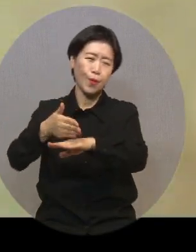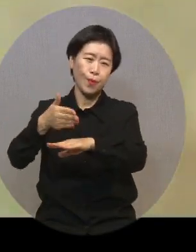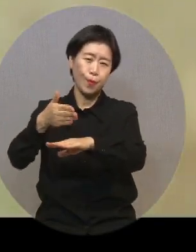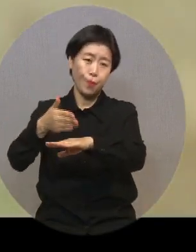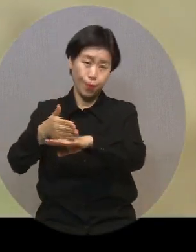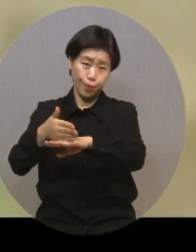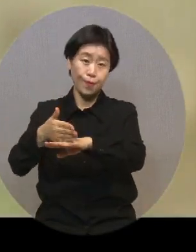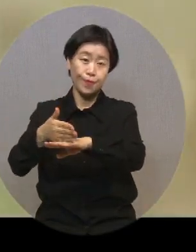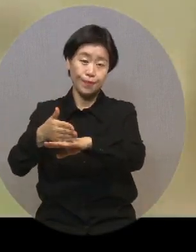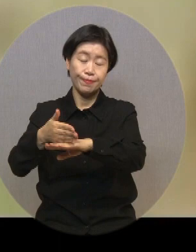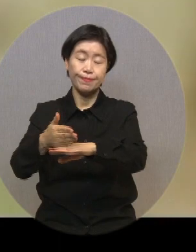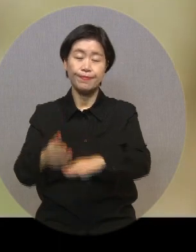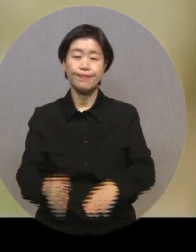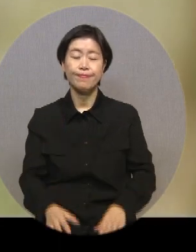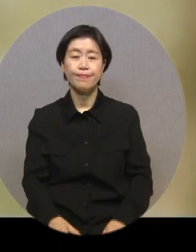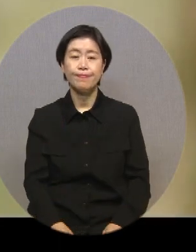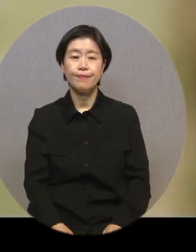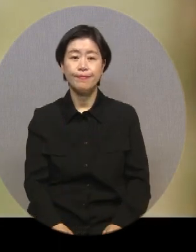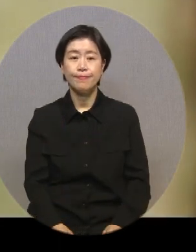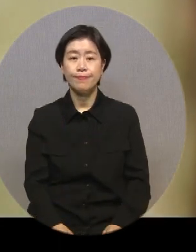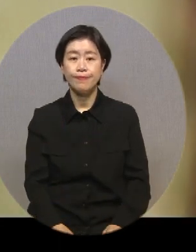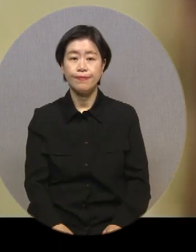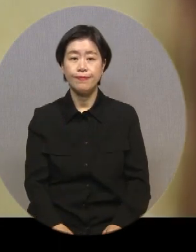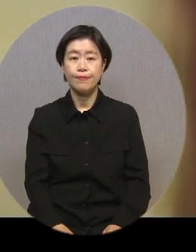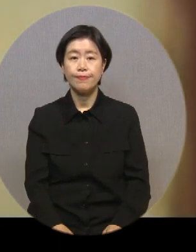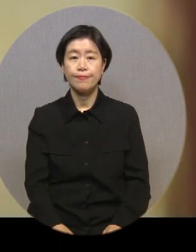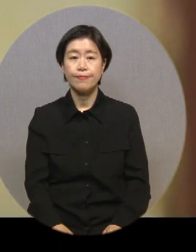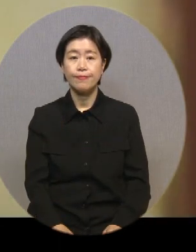사람이 있죠.